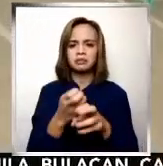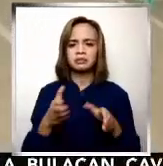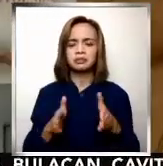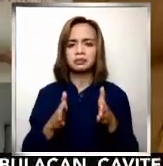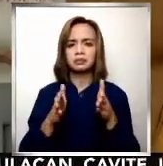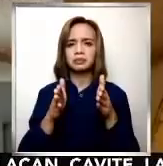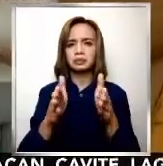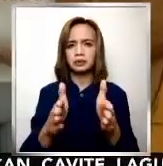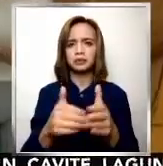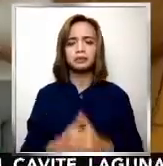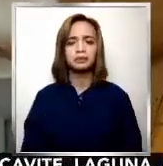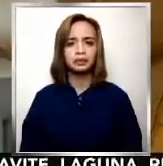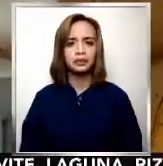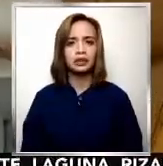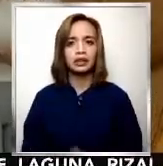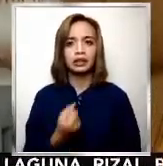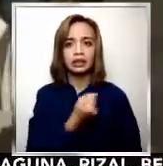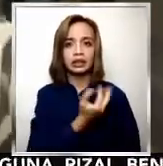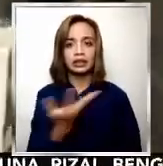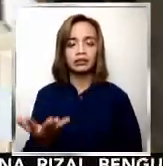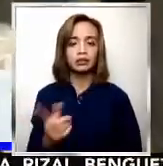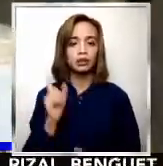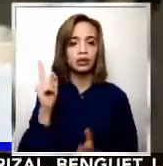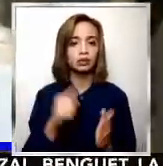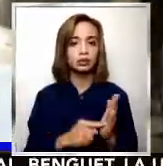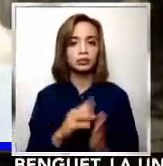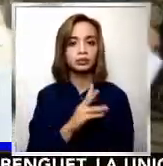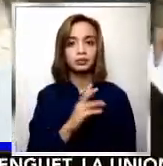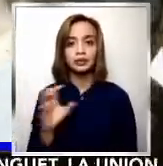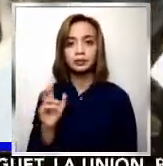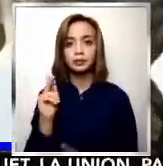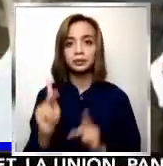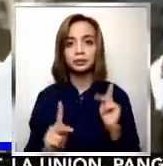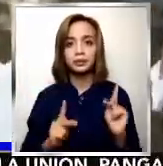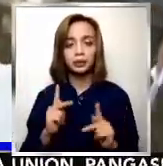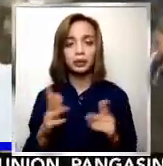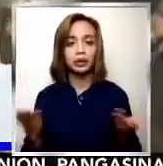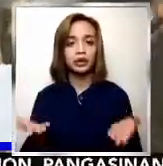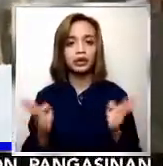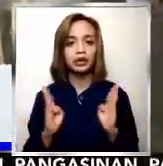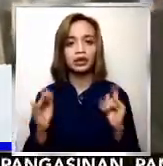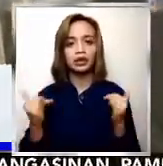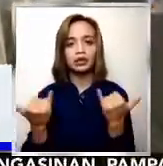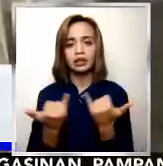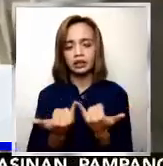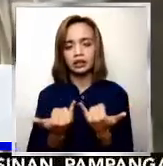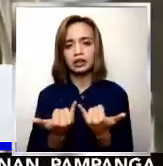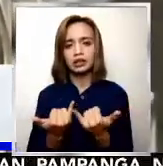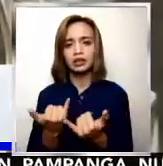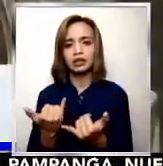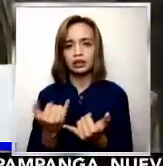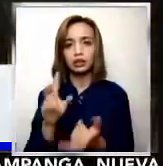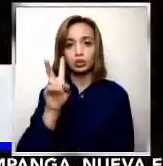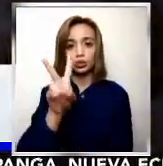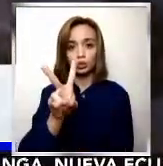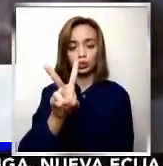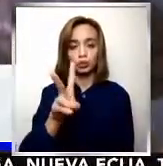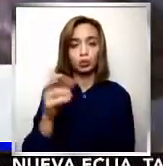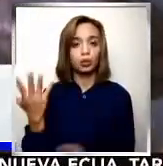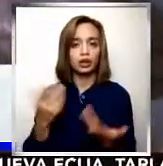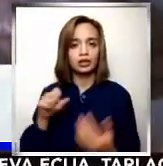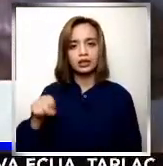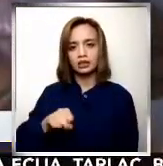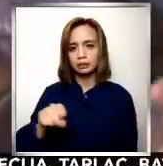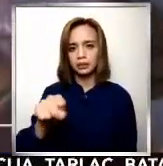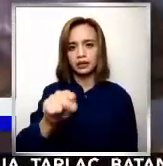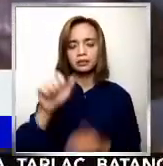mahigit 1,600 individual sa Barangay Balway at Barangay Bagong sa Sablan, Benguet. Mabuti na